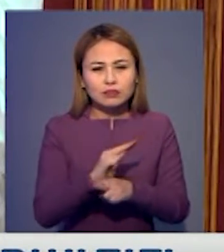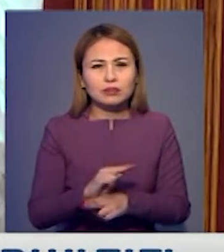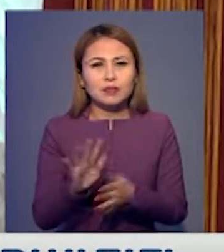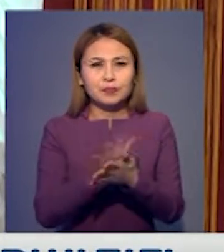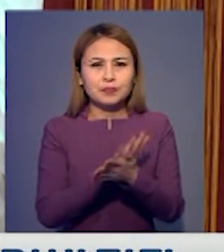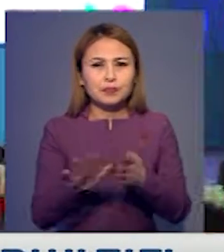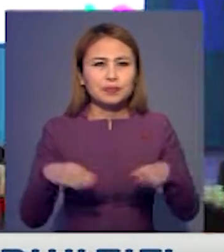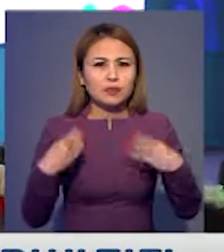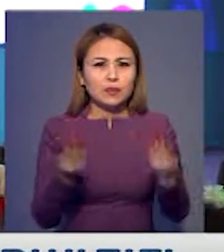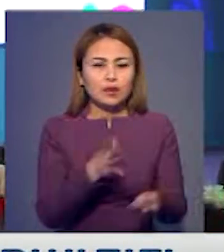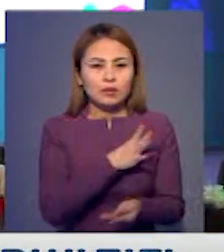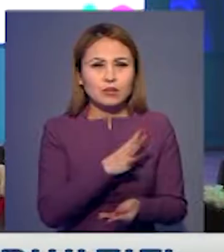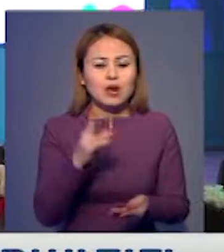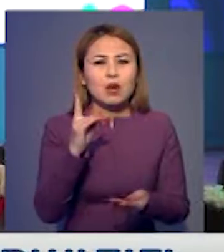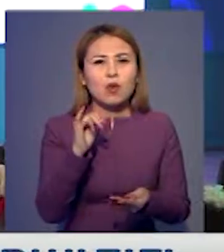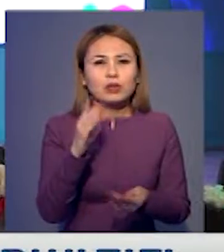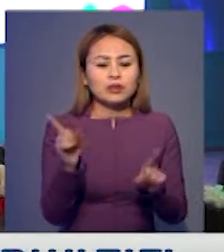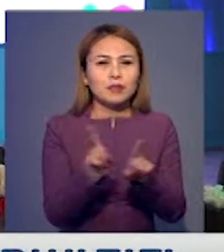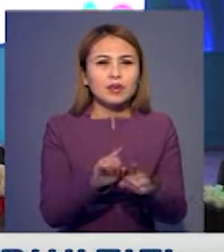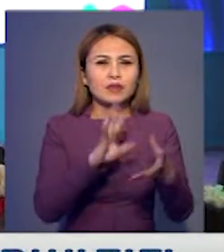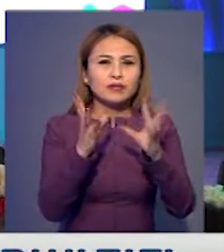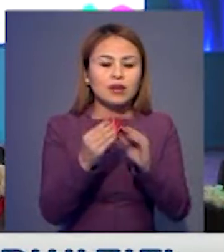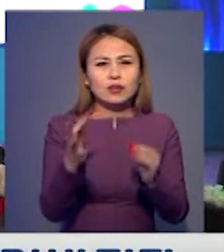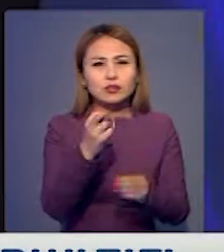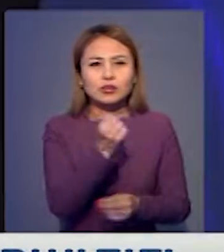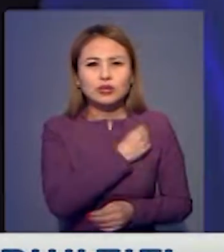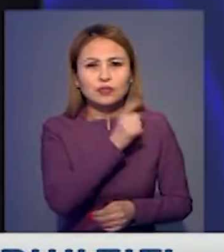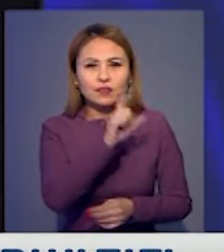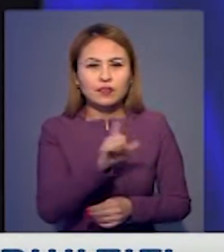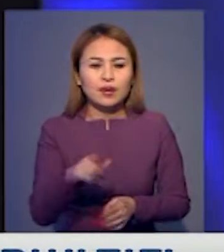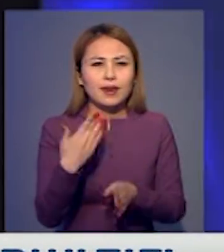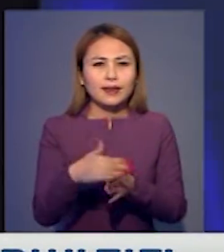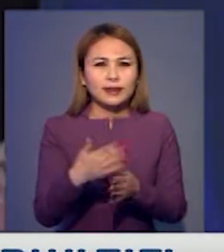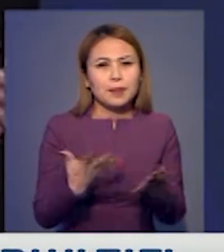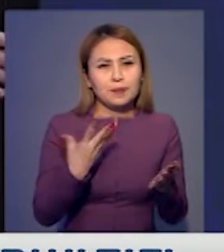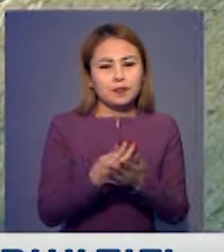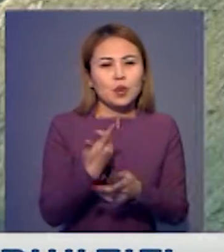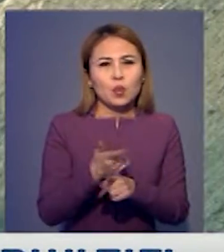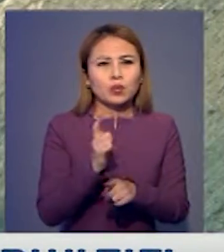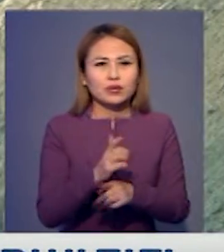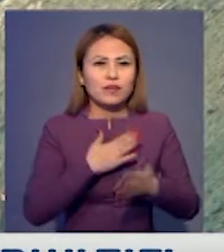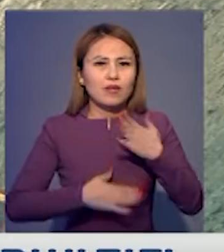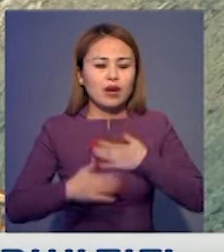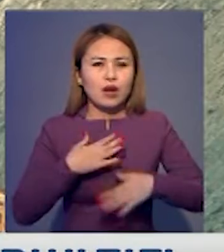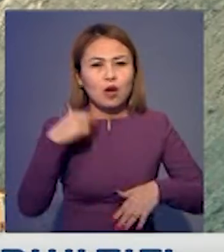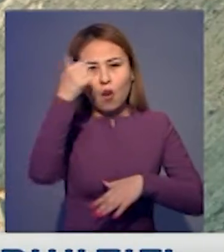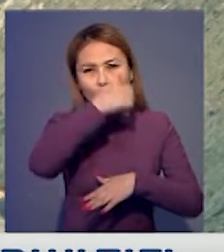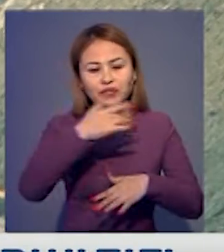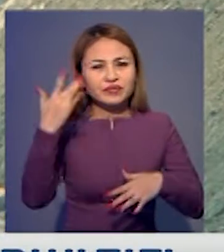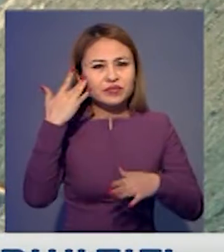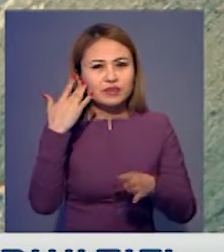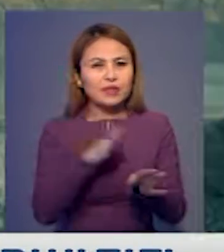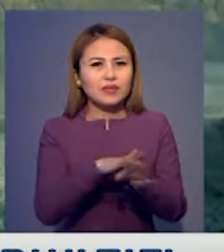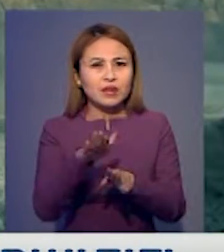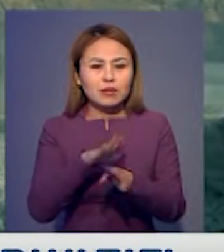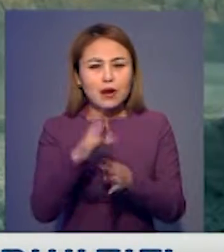тегін табыстадық. Қуаныш сияқты елмен жерге жанашыр азаматтардың көбейіп келе жатқаны қуантады. Жылда өткізілетін дәстүрлі жиында